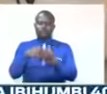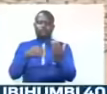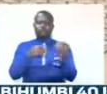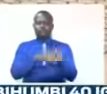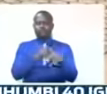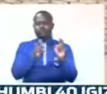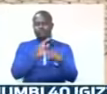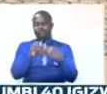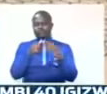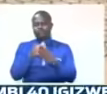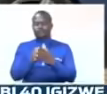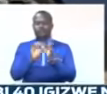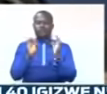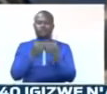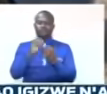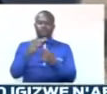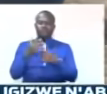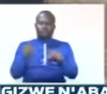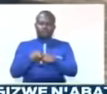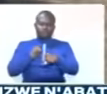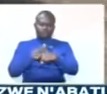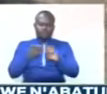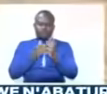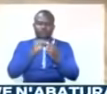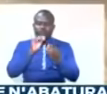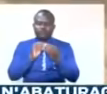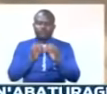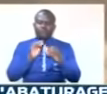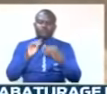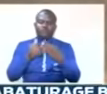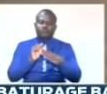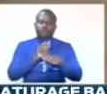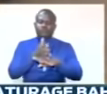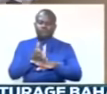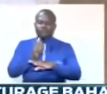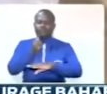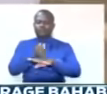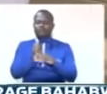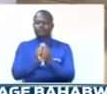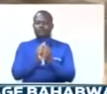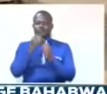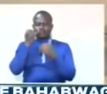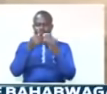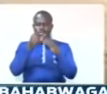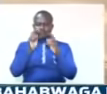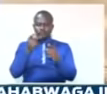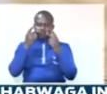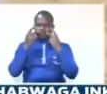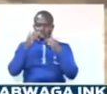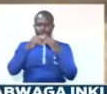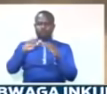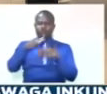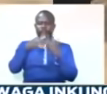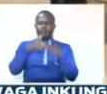hashobora gushyingirwa ingo eshanu icyarimwe kandi nta mubare ntarengwa w'abagomba kwitabira ibirori washyizweho niyo uhageze usanga hanze ya